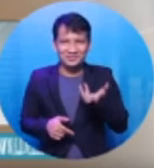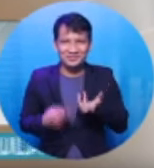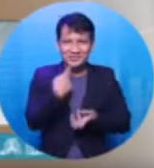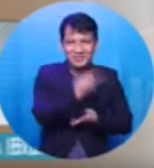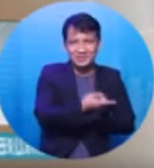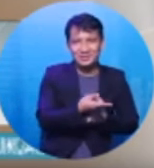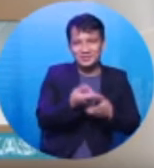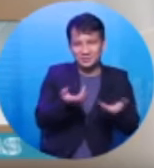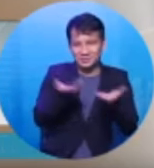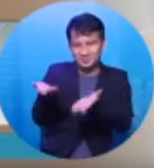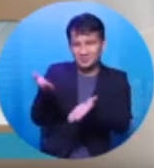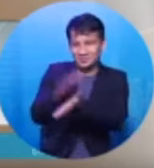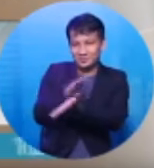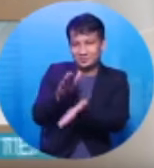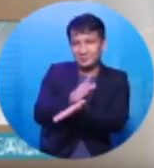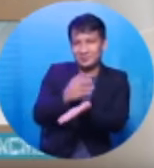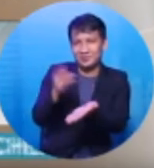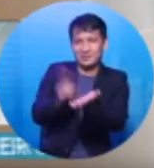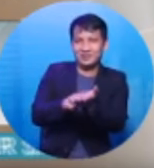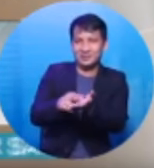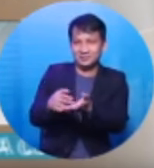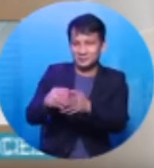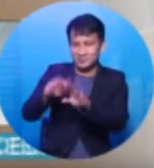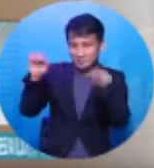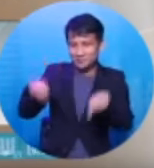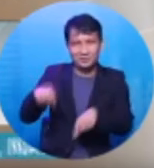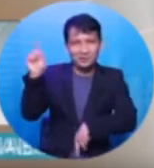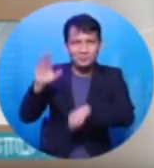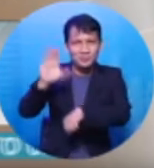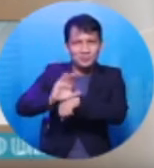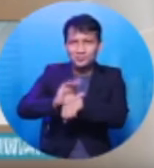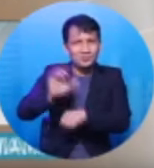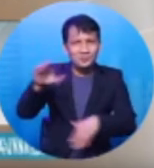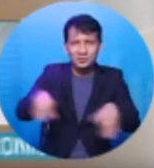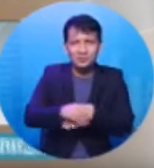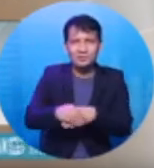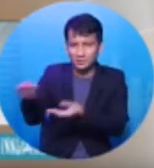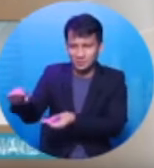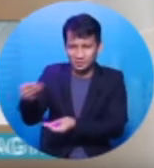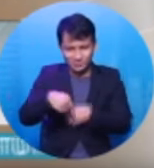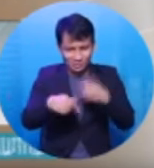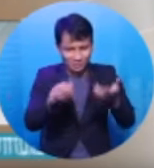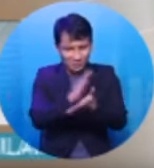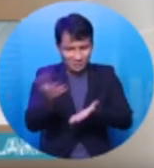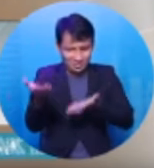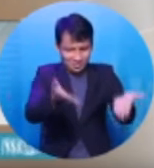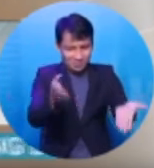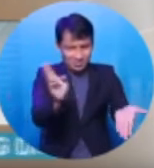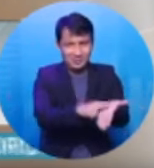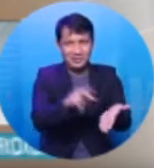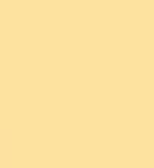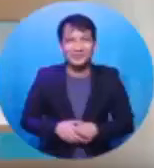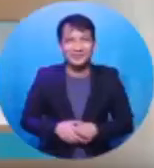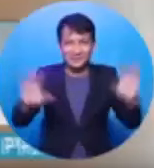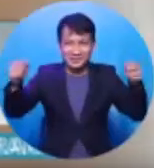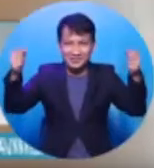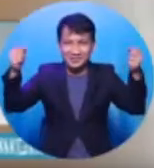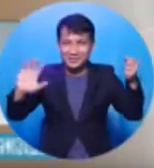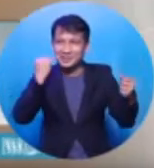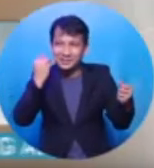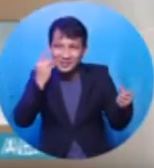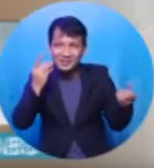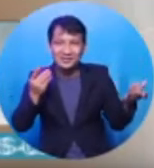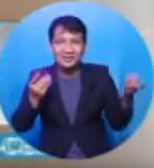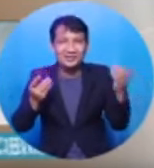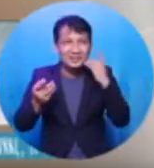Binigyan lang si Jundrel ng papel na hindi sila kasal sa simbahan, hindi sila kasal sa uwi. Basta binigyan na lang si Jundrel ng papel para papirmahan na lang doon. Ma'am